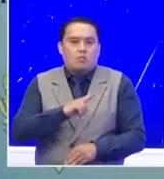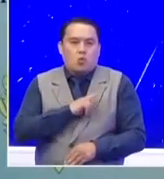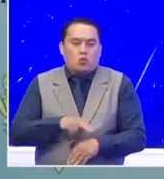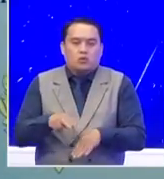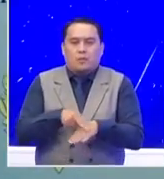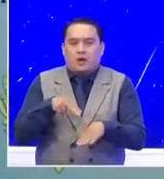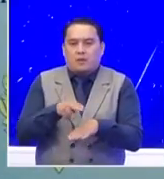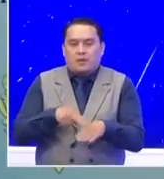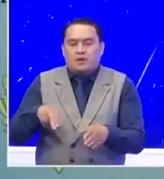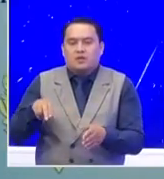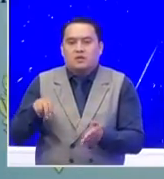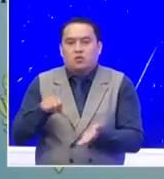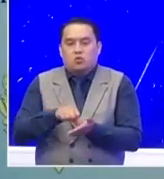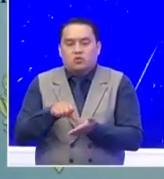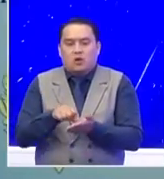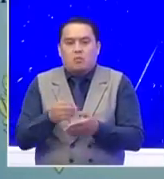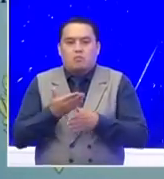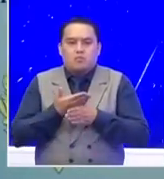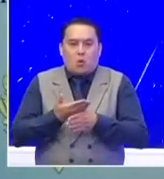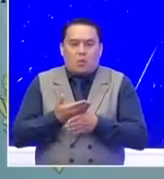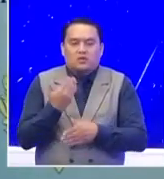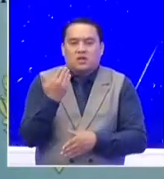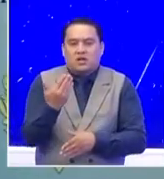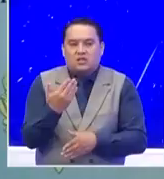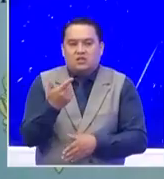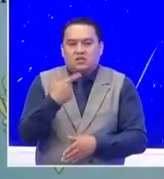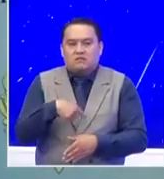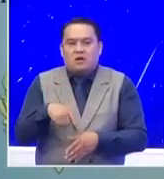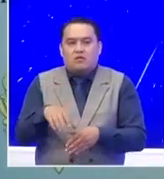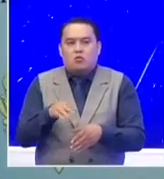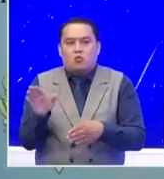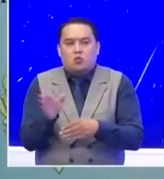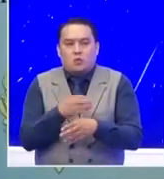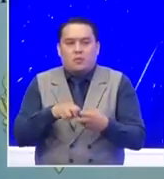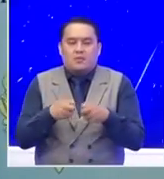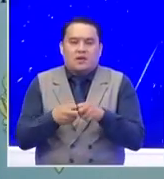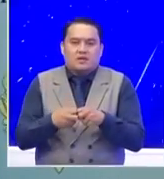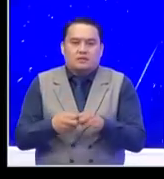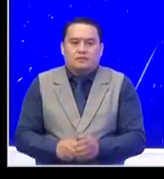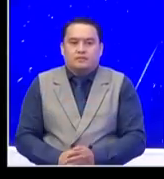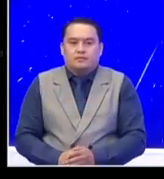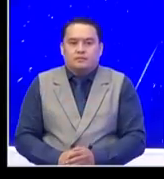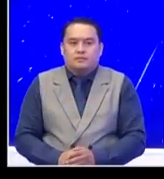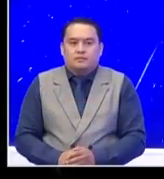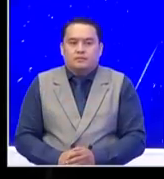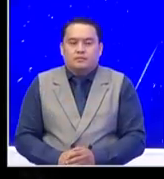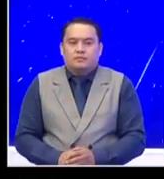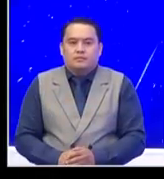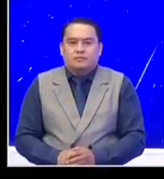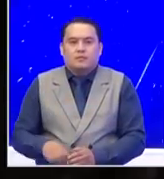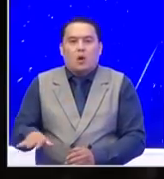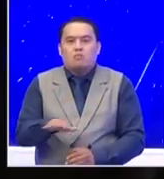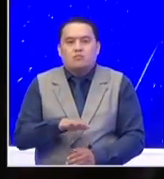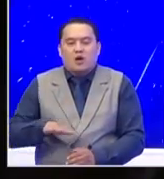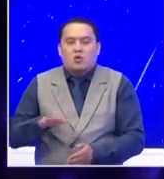наряды дорожно-патрульной полиции, с помощью которых своевременно были устранены последствия дорожно-транспортного происшествия. Полигон